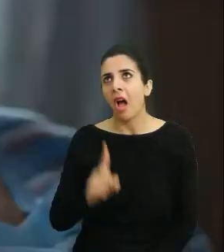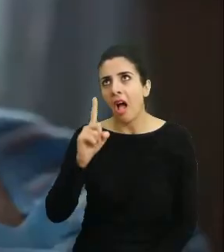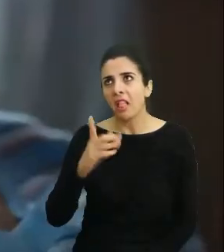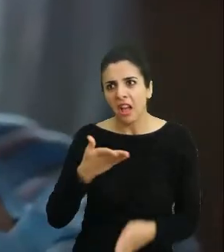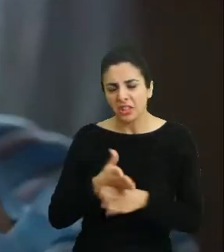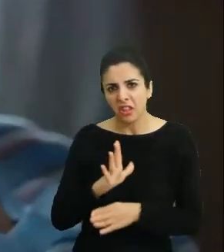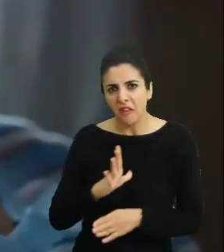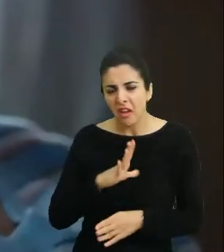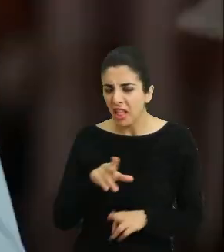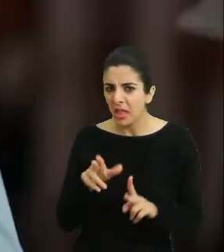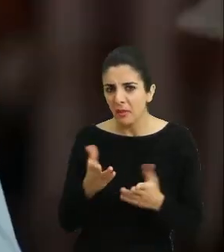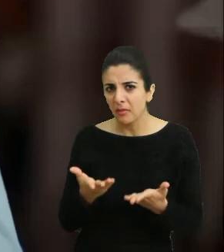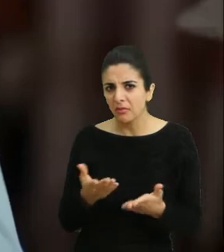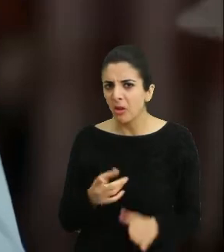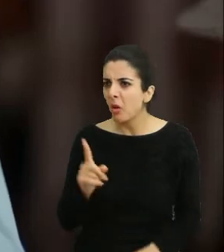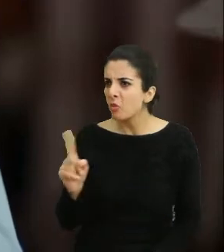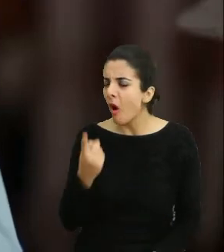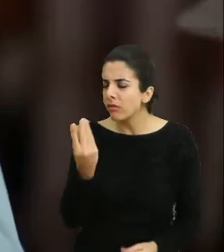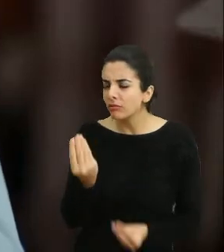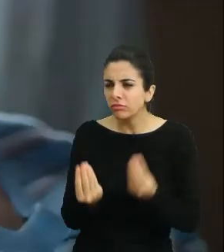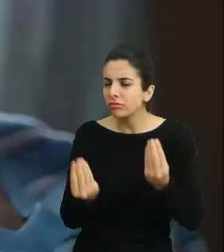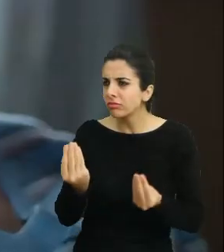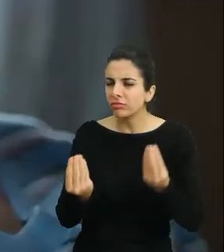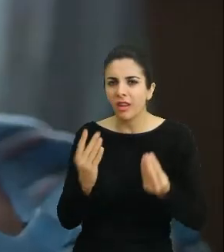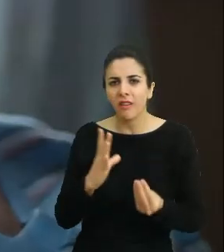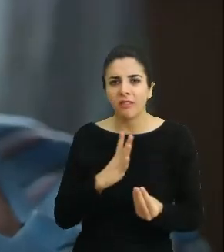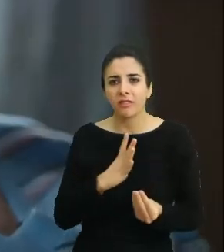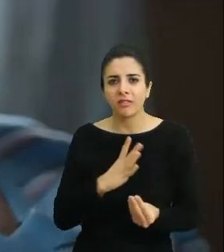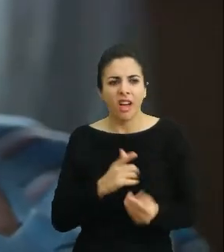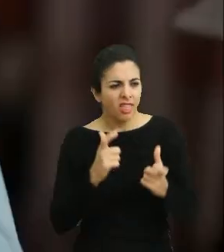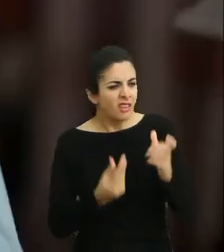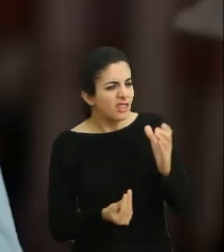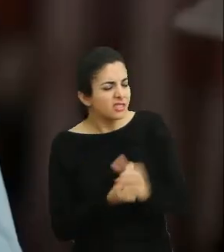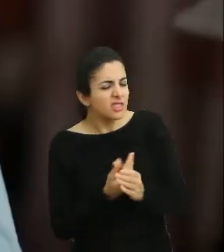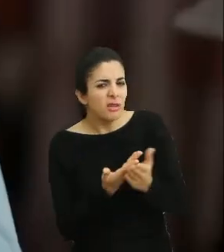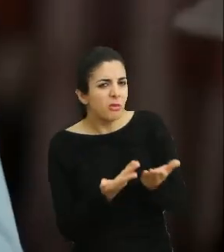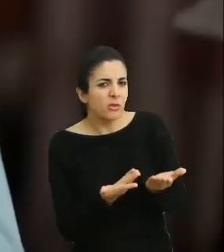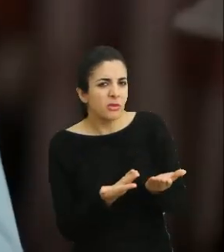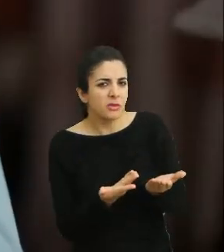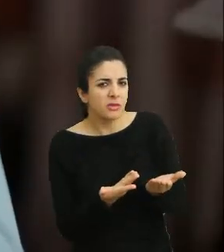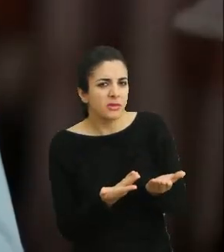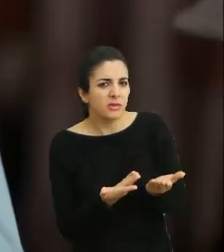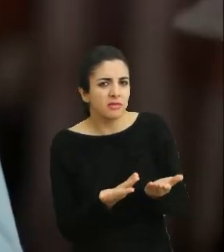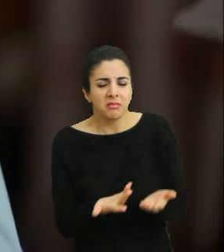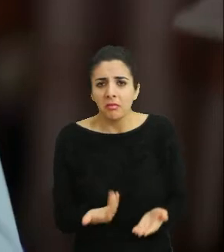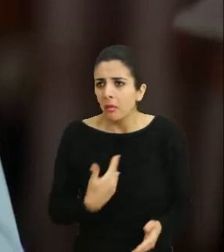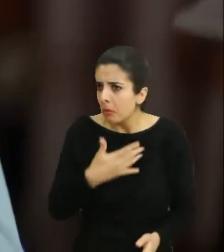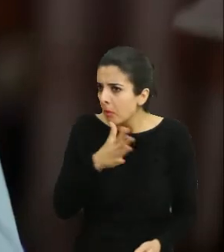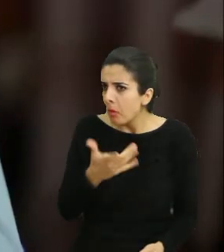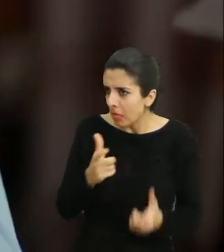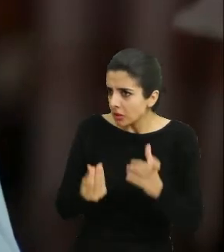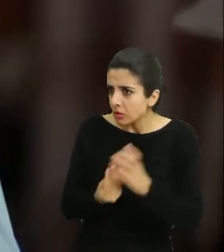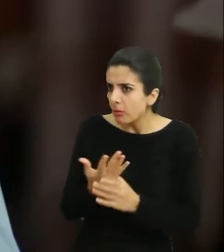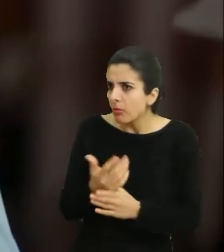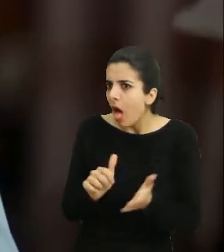galiba. Garip garip şeyler oluyor. Oğlum nereden çıktı şimdi bu ya? Abi nereden çıktısın